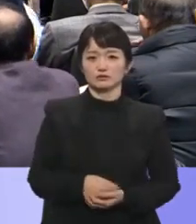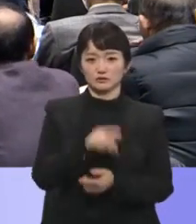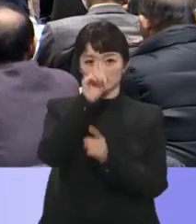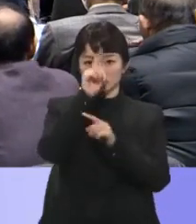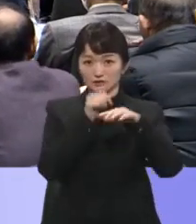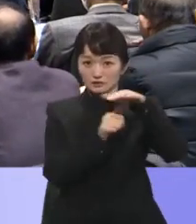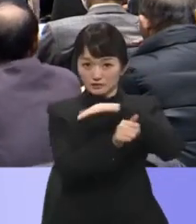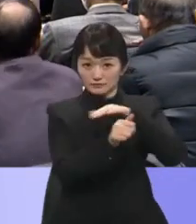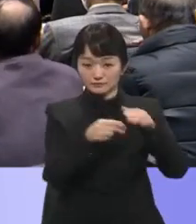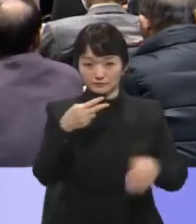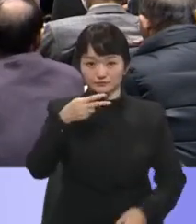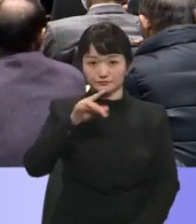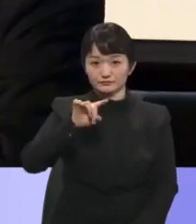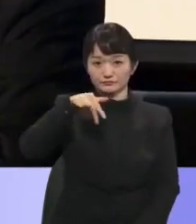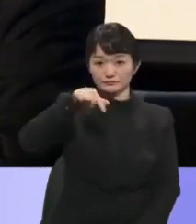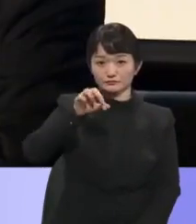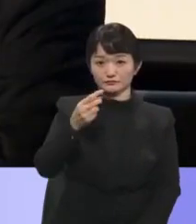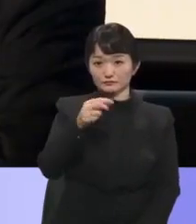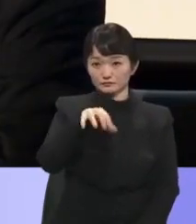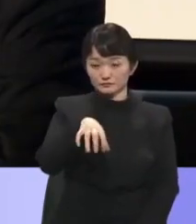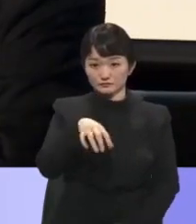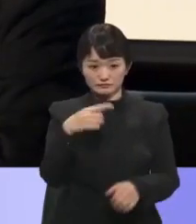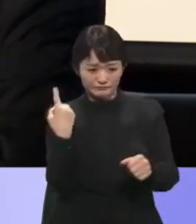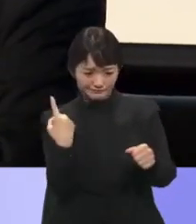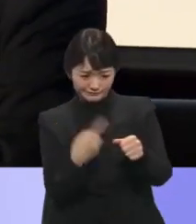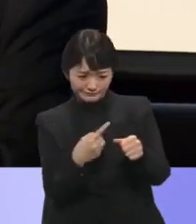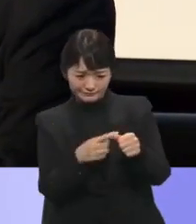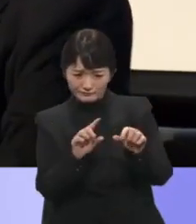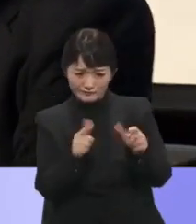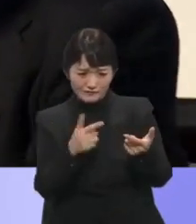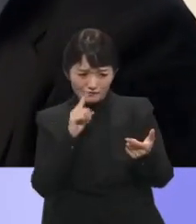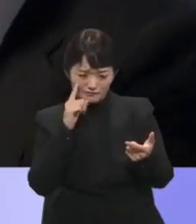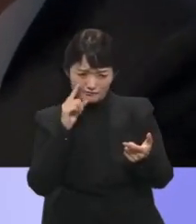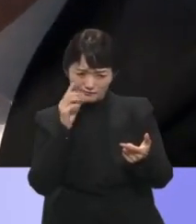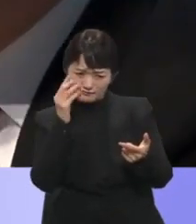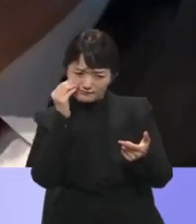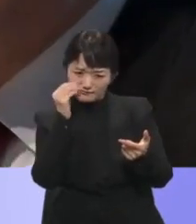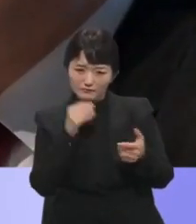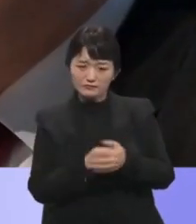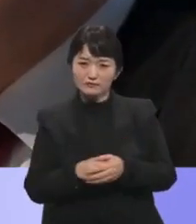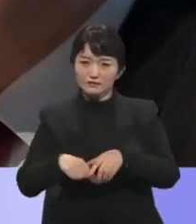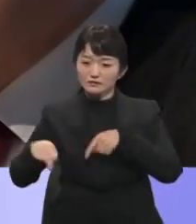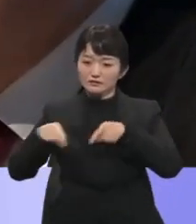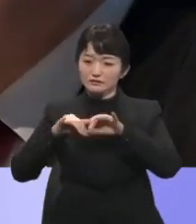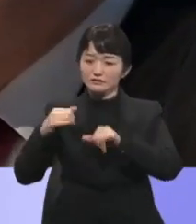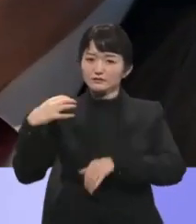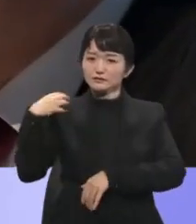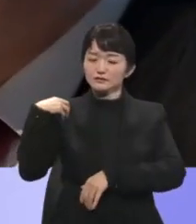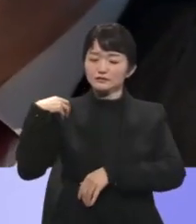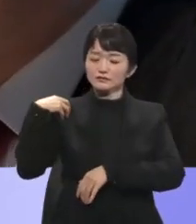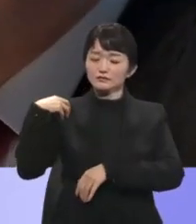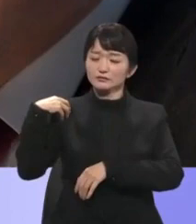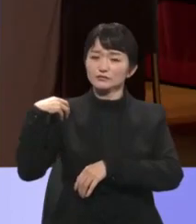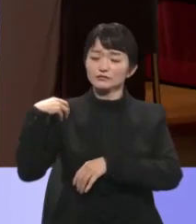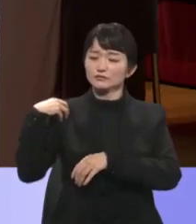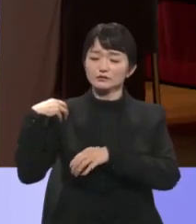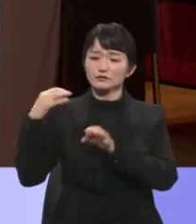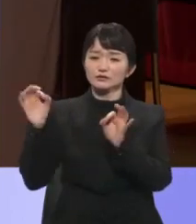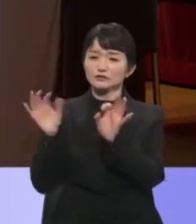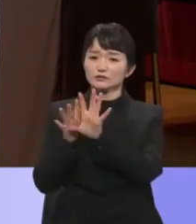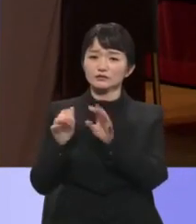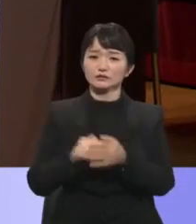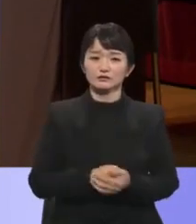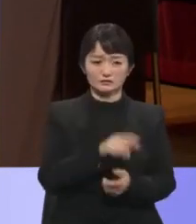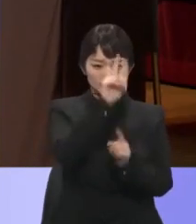대표 대장동 우역 이거 지적을 안 하면 더 이상한 거 아니에요 정치인으로서 의무를 해태한 거 아니에요 저는이 명들이